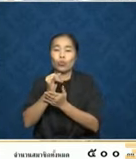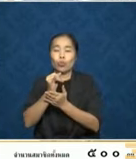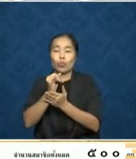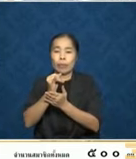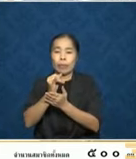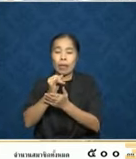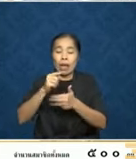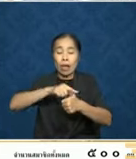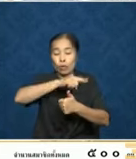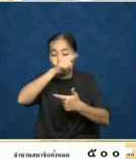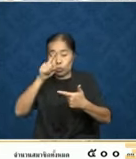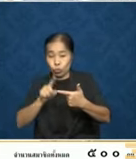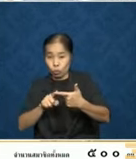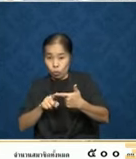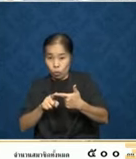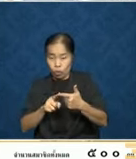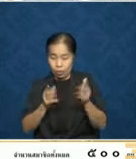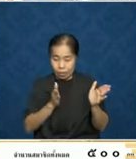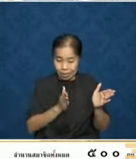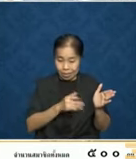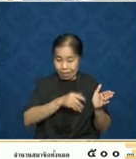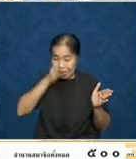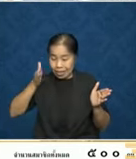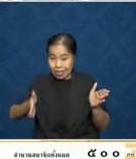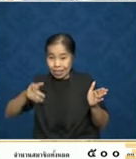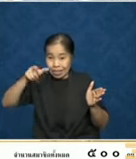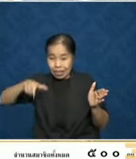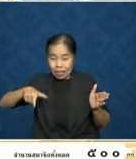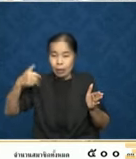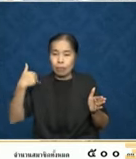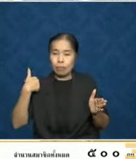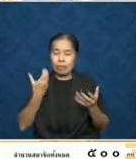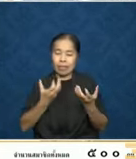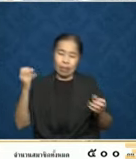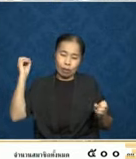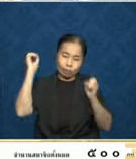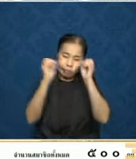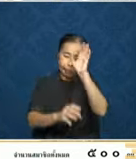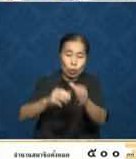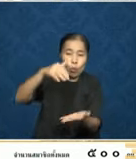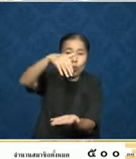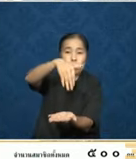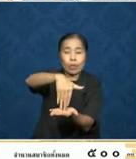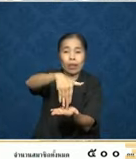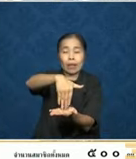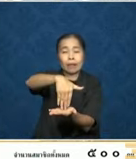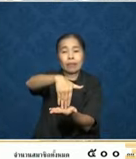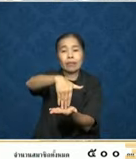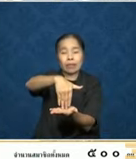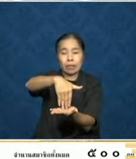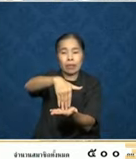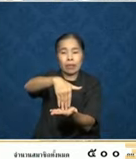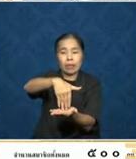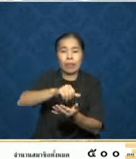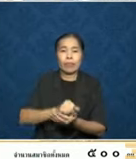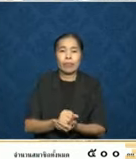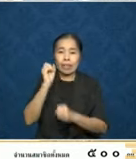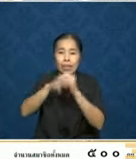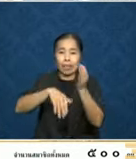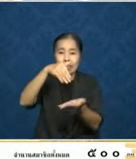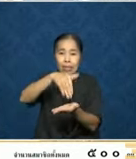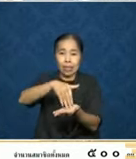นนะครับการที่เอาขยะไปที่ลงกำจัดนะครับขยะซึ่งปลายทางก็คือการ